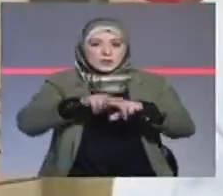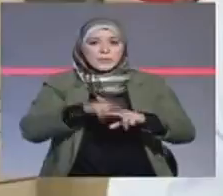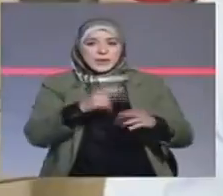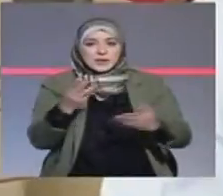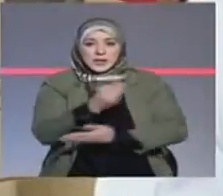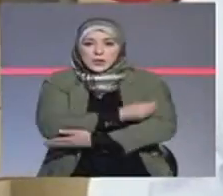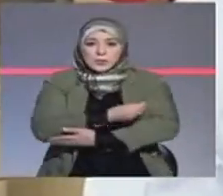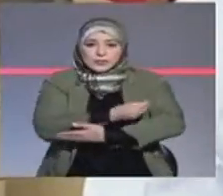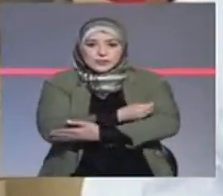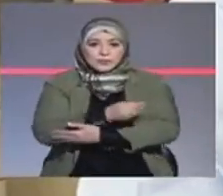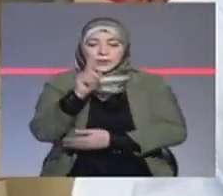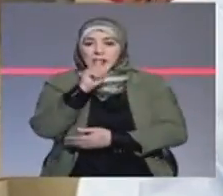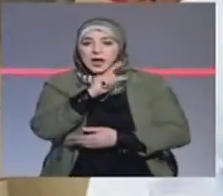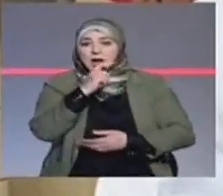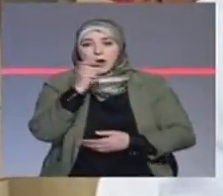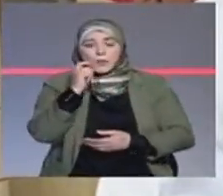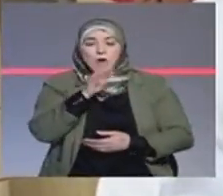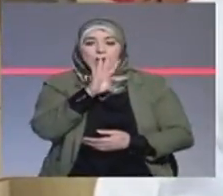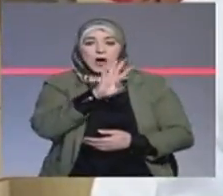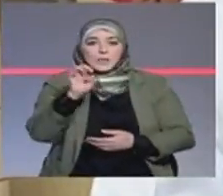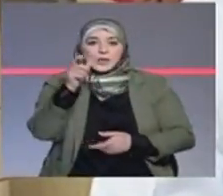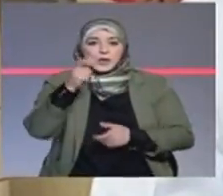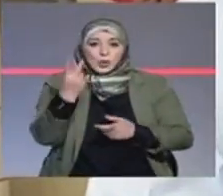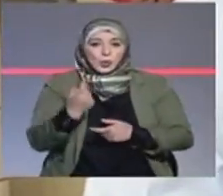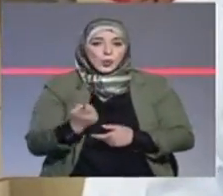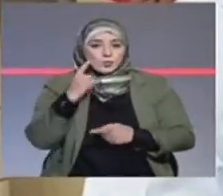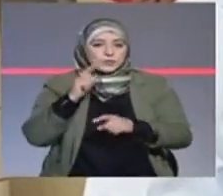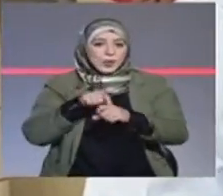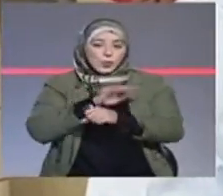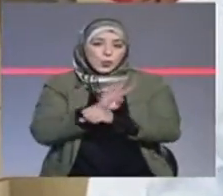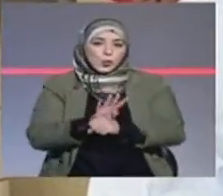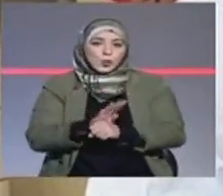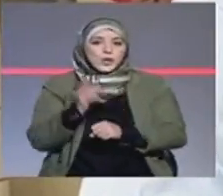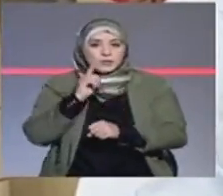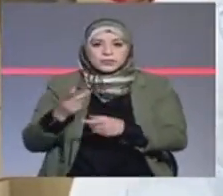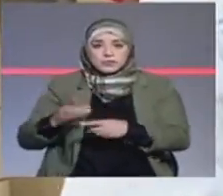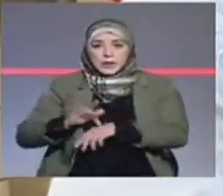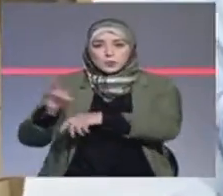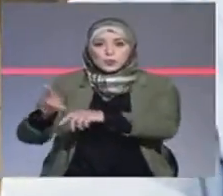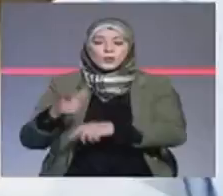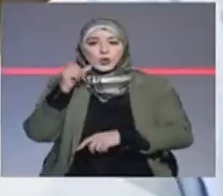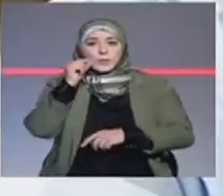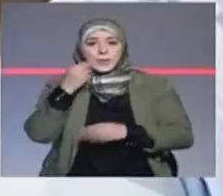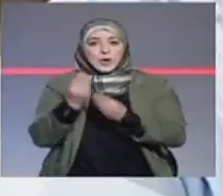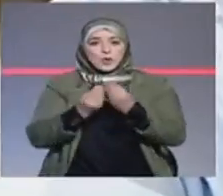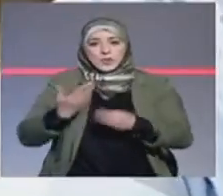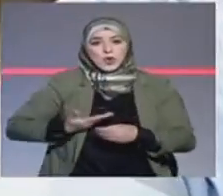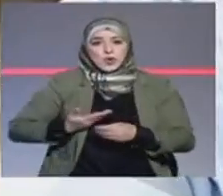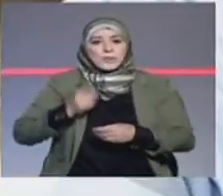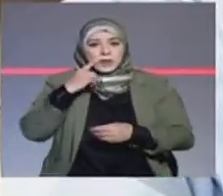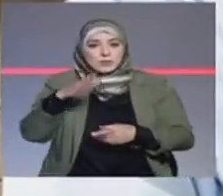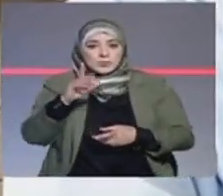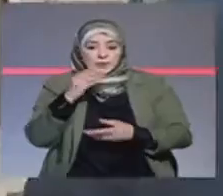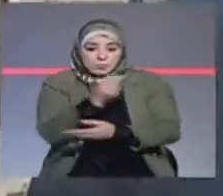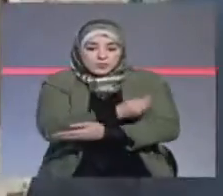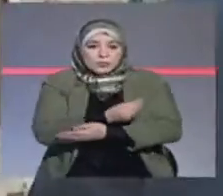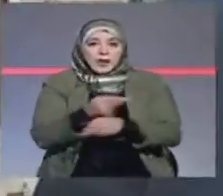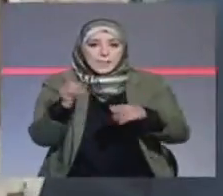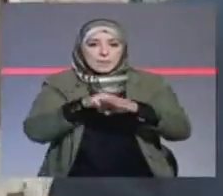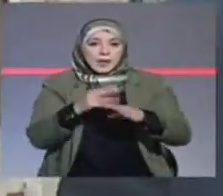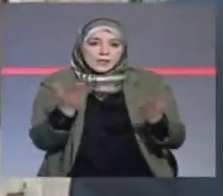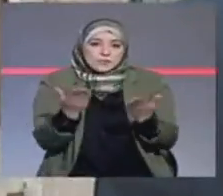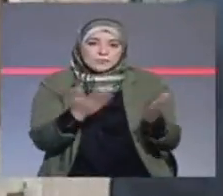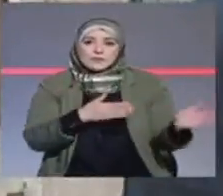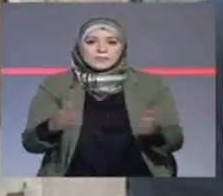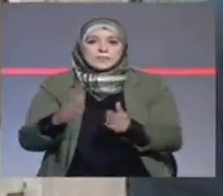رضيع عمره 40 يوم معناها لقيناه إيجابي ولكن عداه أم وأبوه، ولكن مش فما استجنش حالة وفاة لدى الأطفال. حتى من